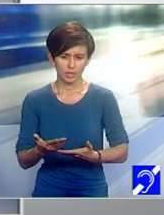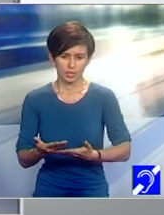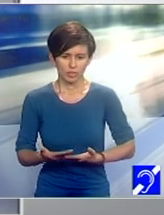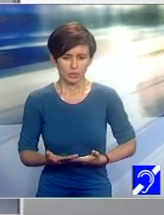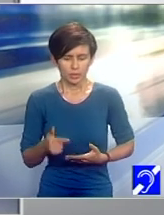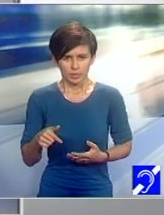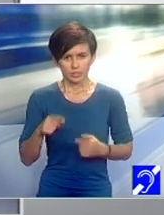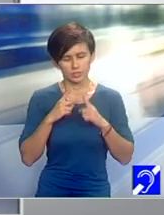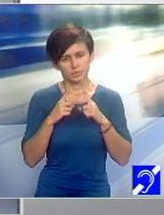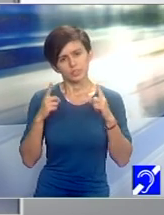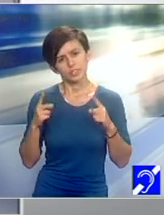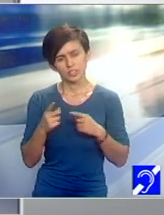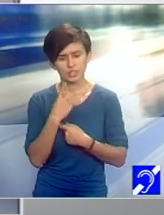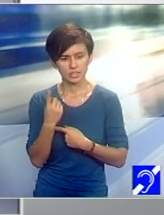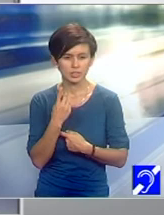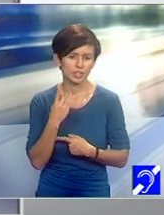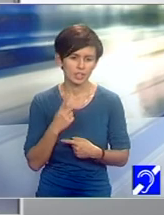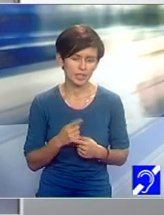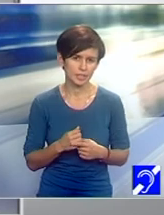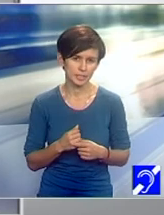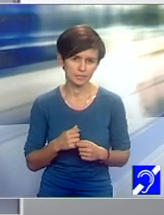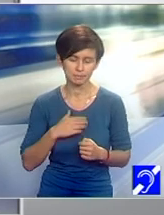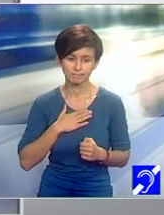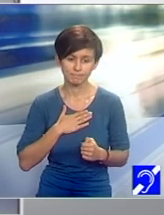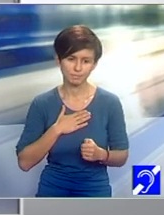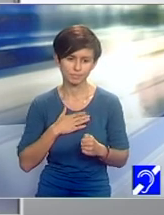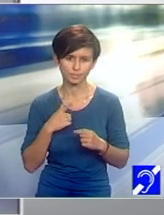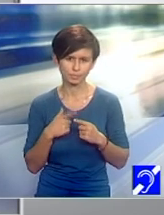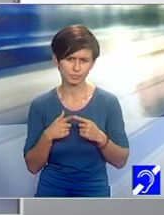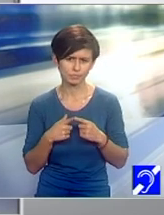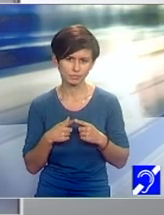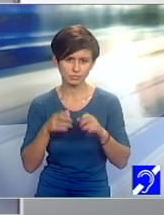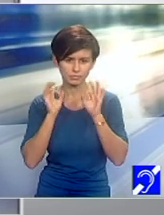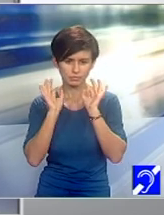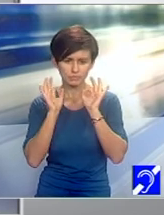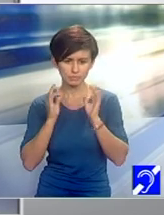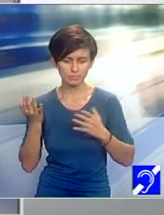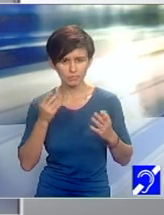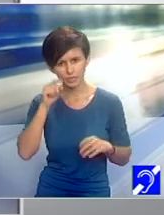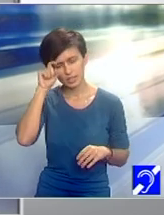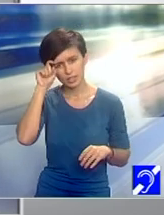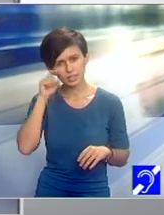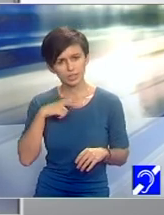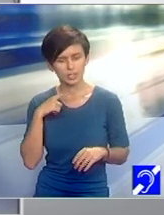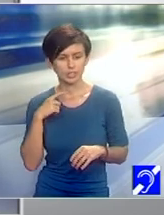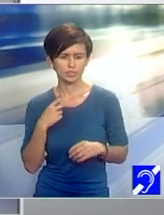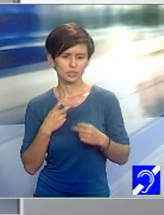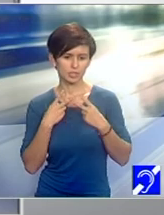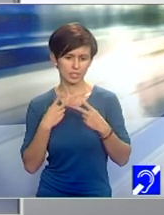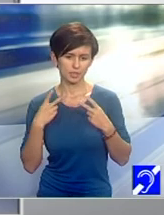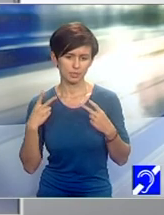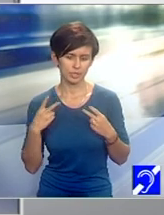anumite, hai să spunem, materii mai specifice pe care noi le considerăm importante. În